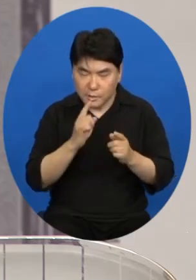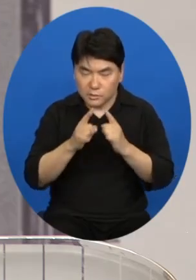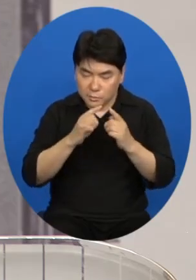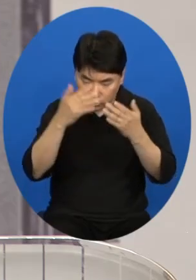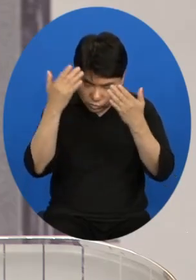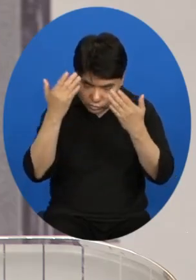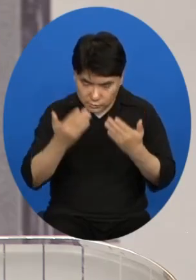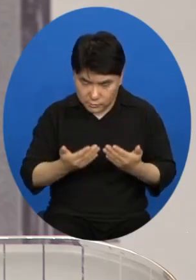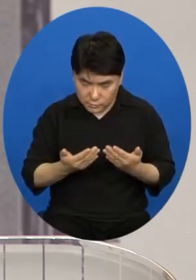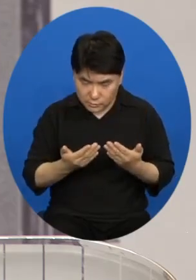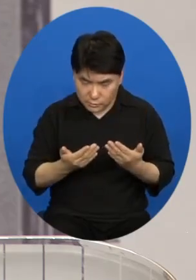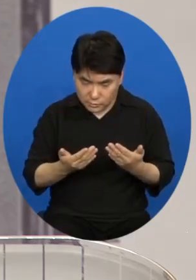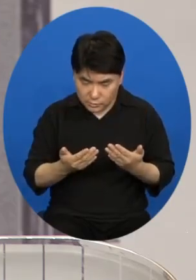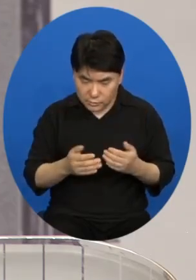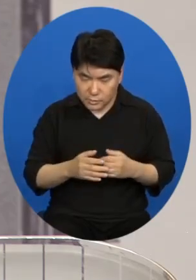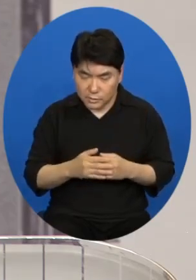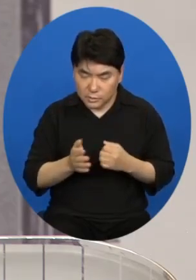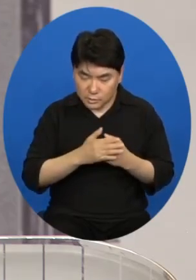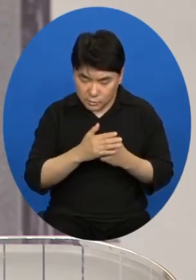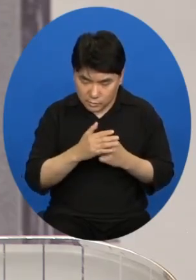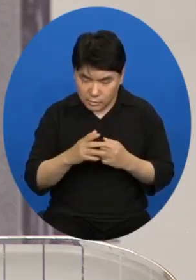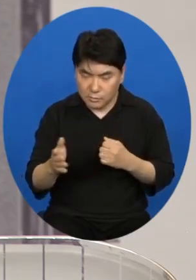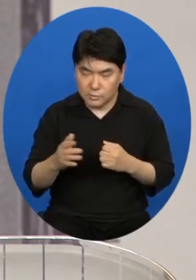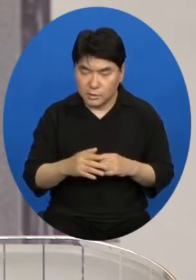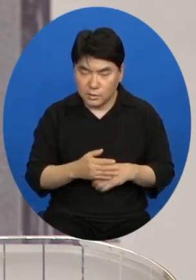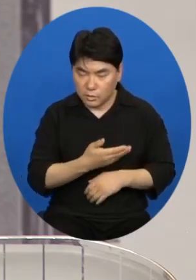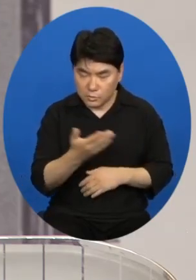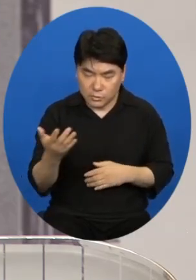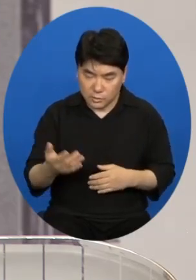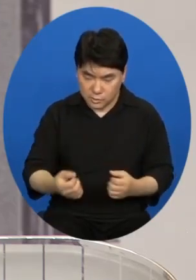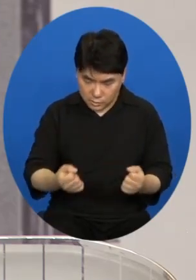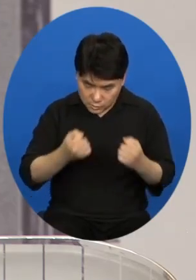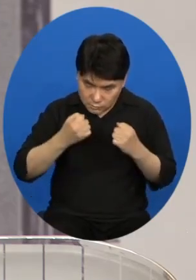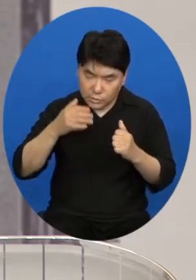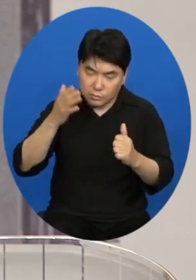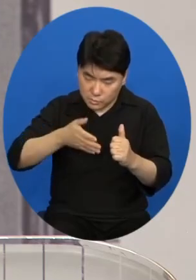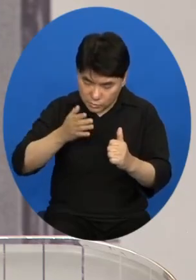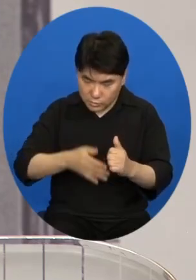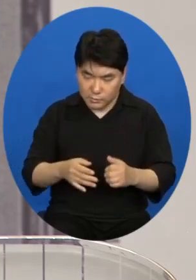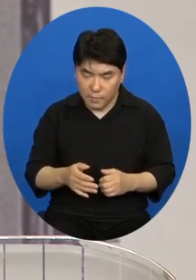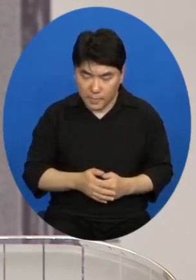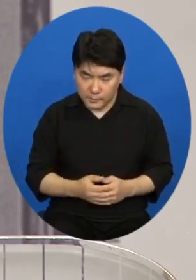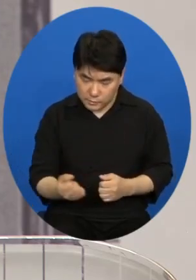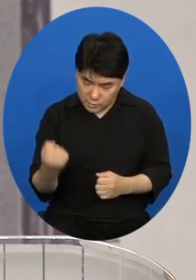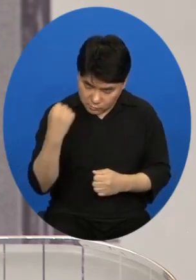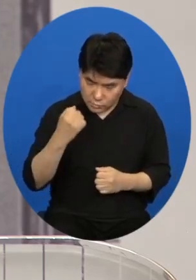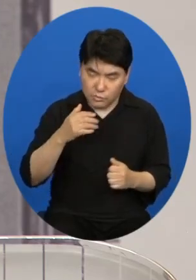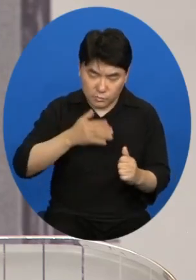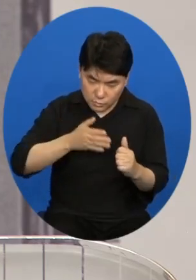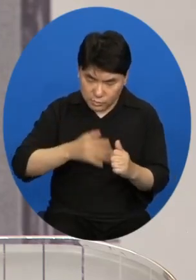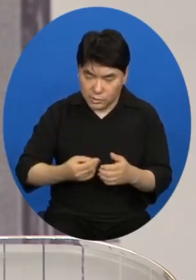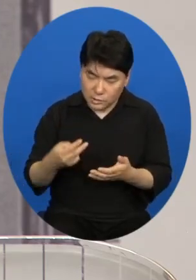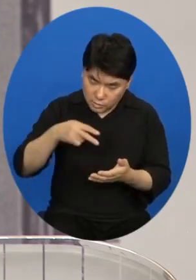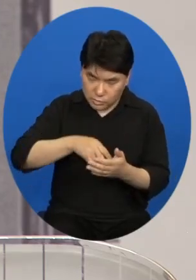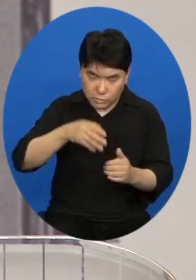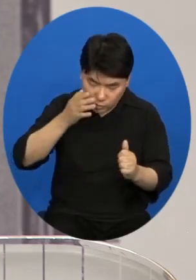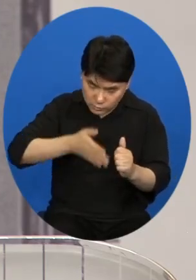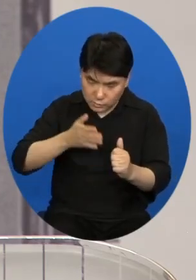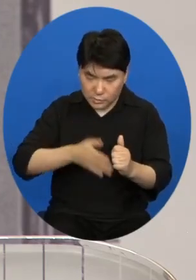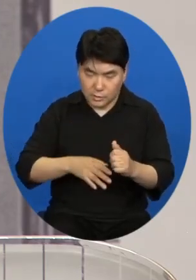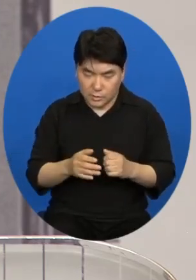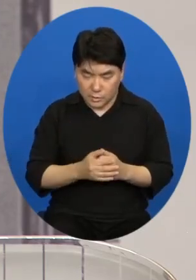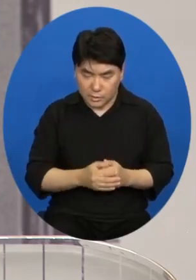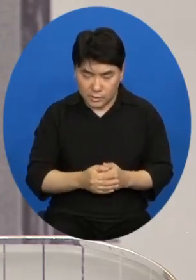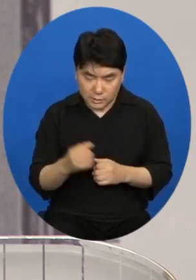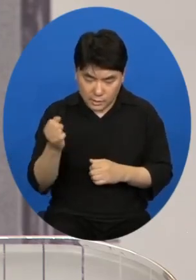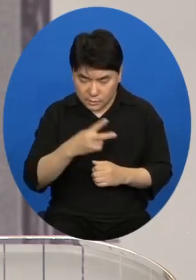주신 것입니다. 그러니 여러분 힘내십시오. 여러분 일어서십시오. 다시 한번 기도의